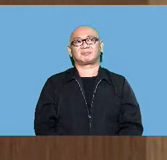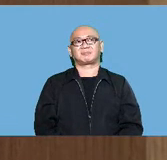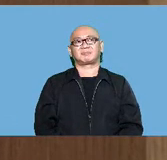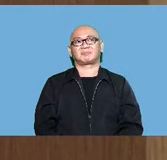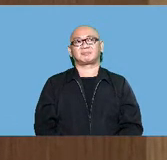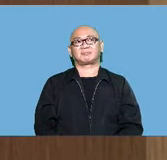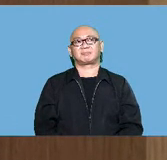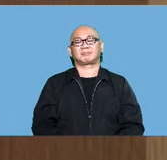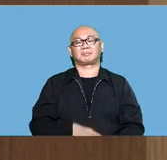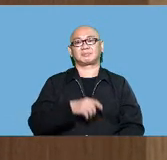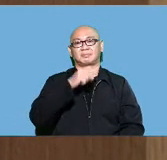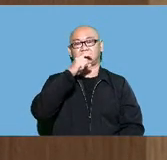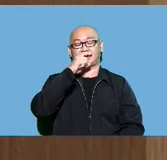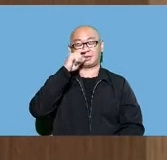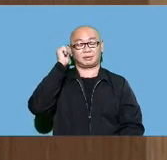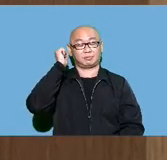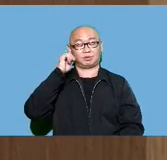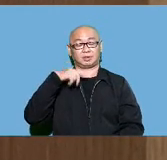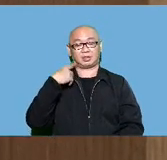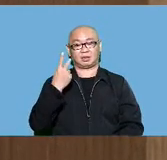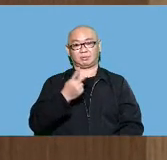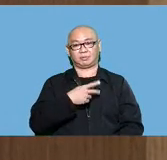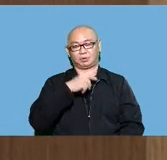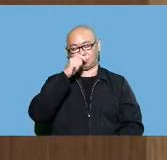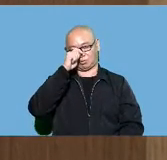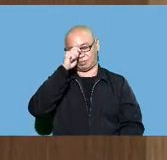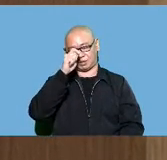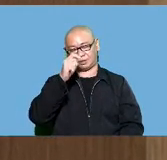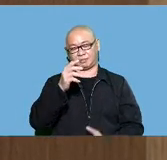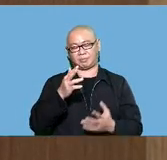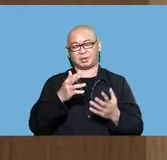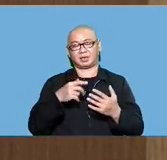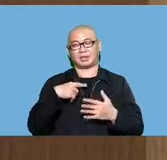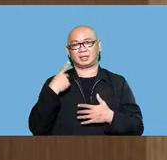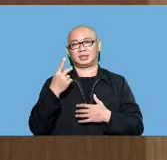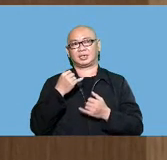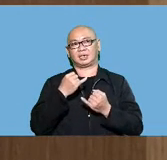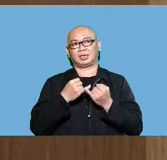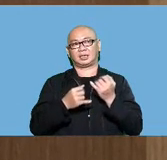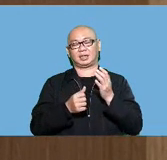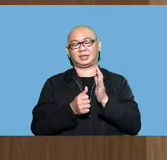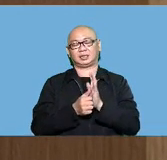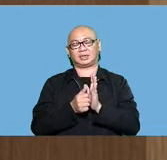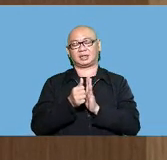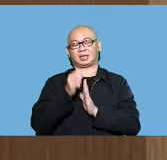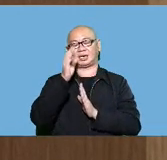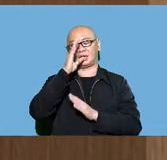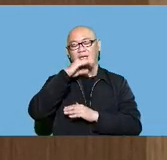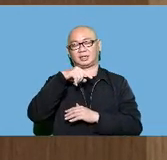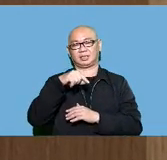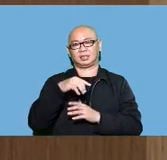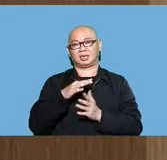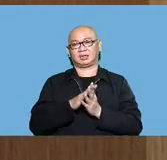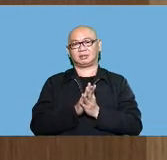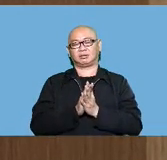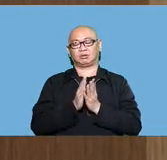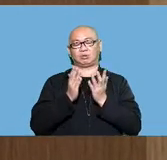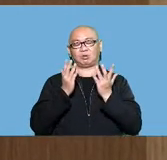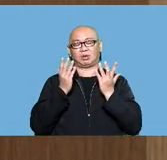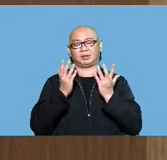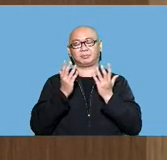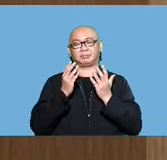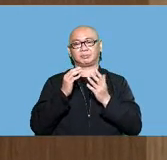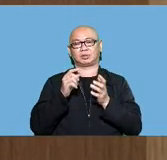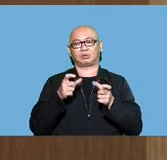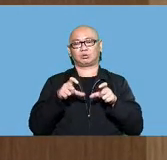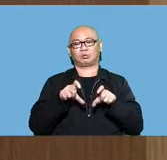Bapak Ibu hadirin sekalian yang kami hormati, marilah kita akhiri acara pada hari ini dengan membaca doa